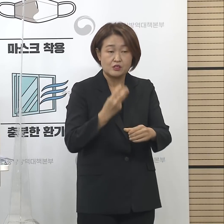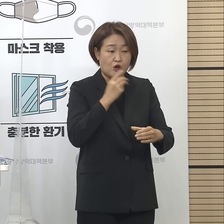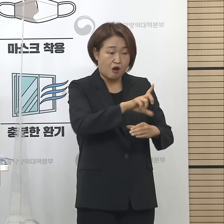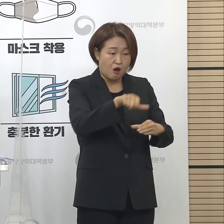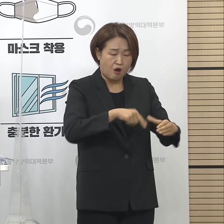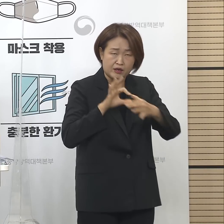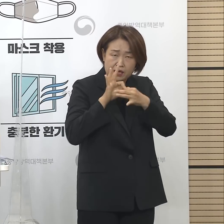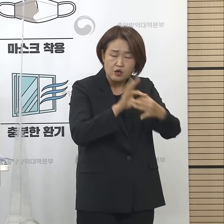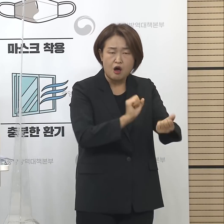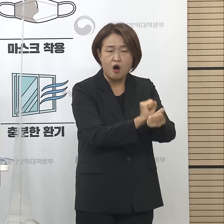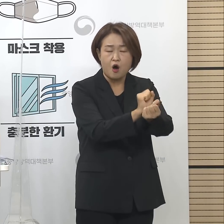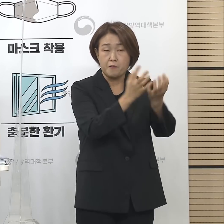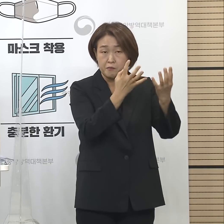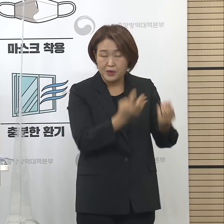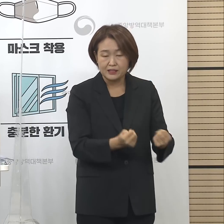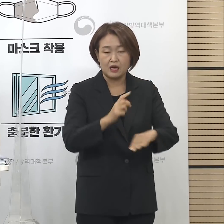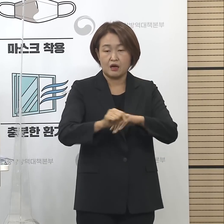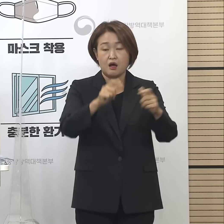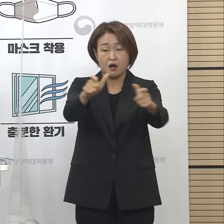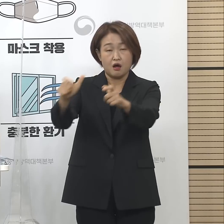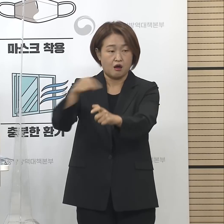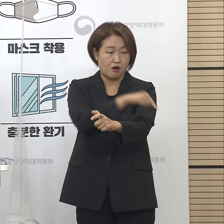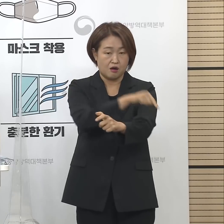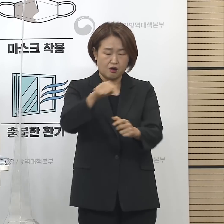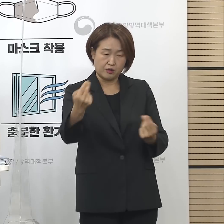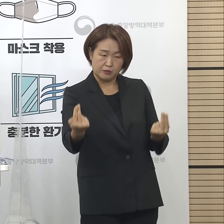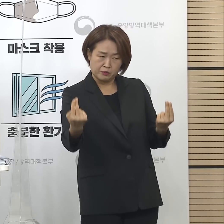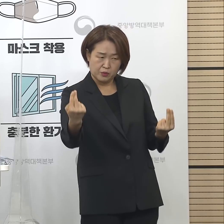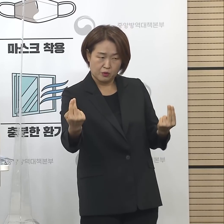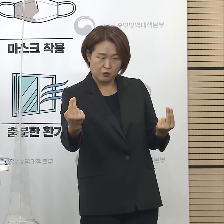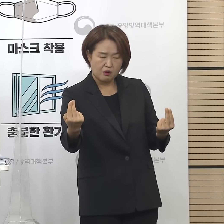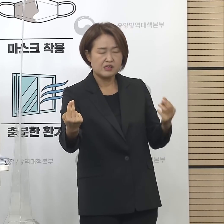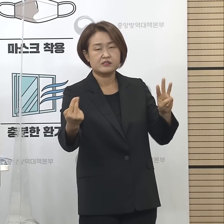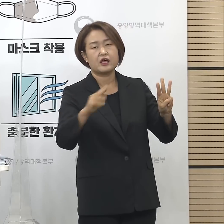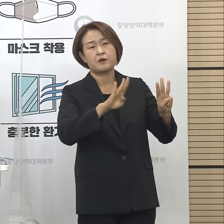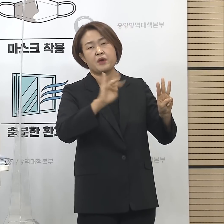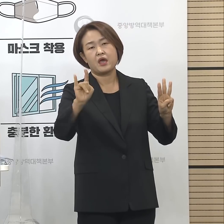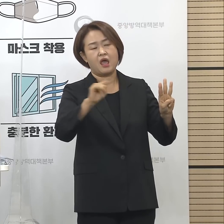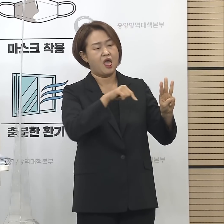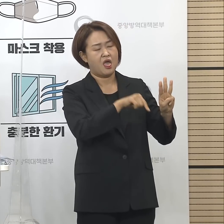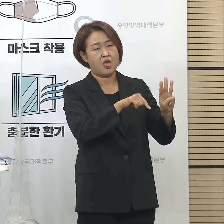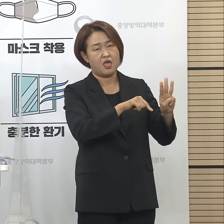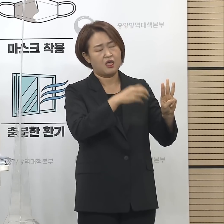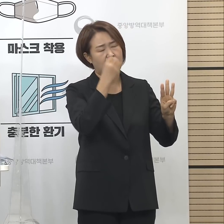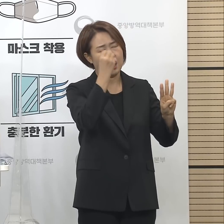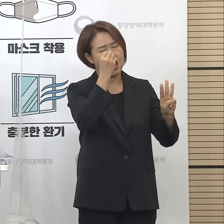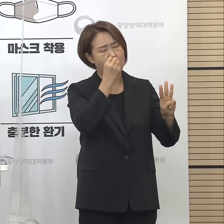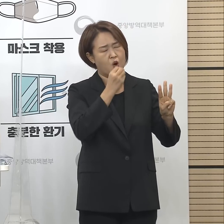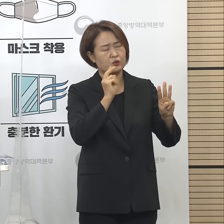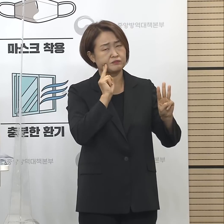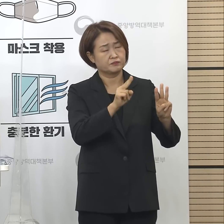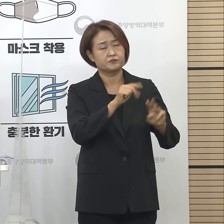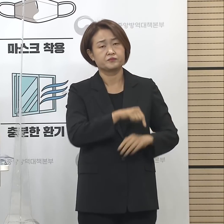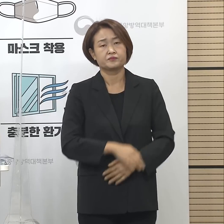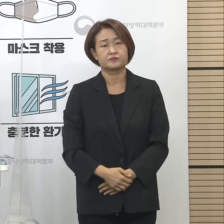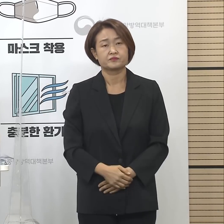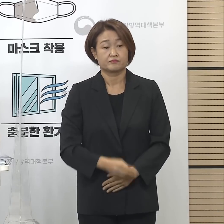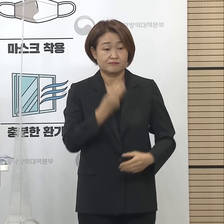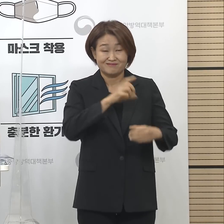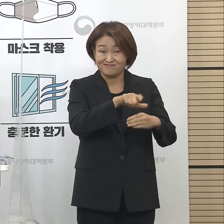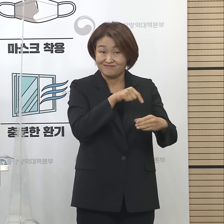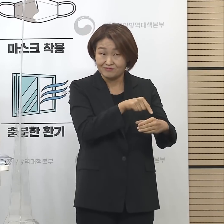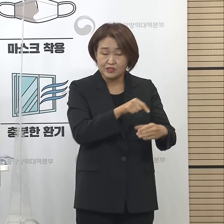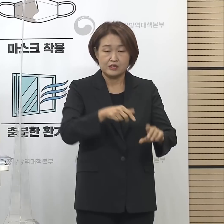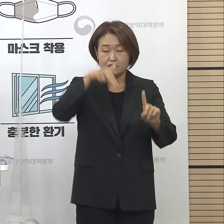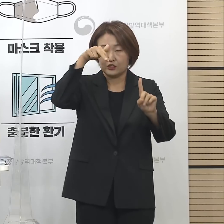유행이 지속돼서 비수도권에 비해 수도권의 발생률이 3배 이상 높은 상황입니다. 수도권은